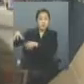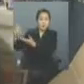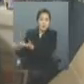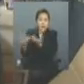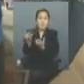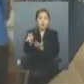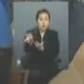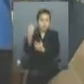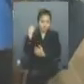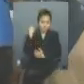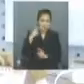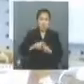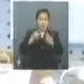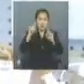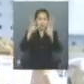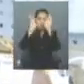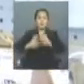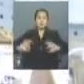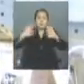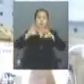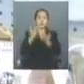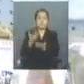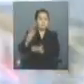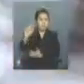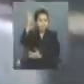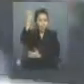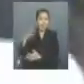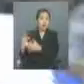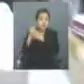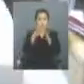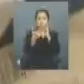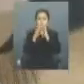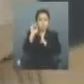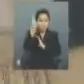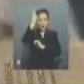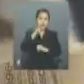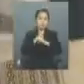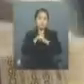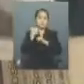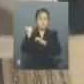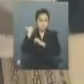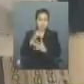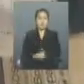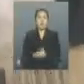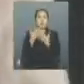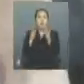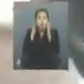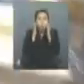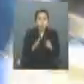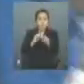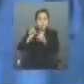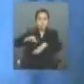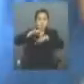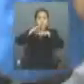รณ์ส่วนใหญ่จำเป็นต้องจัดซื้อมาใหม่เพื่อให้สอดคล้องกับเทคโนโลยีที่นำมาใช้ทำให้บุคลากรทุกตำแหน่งต้องปรับ